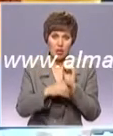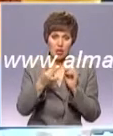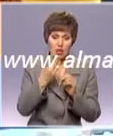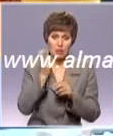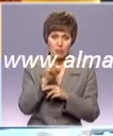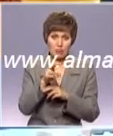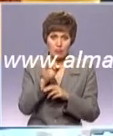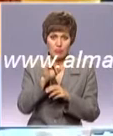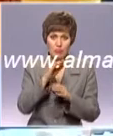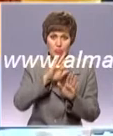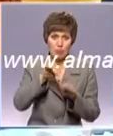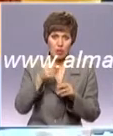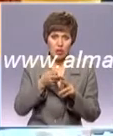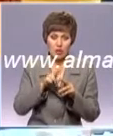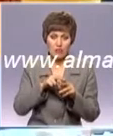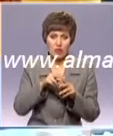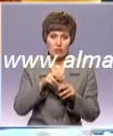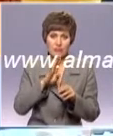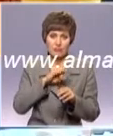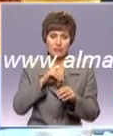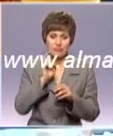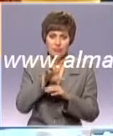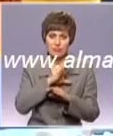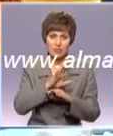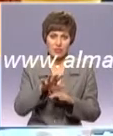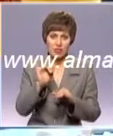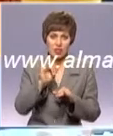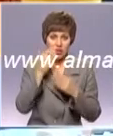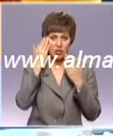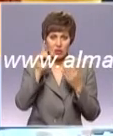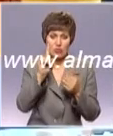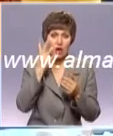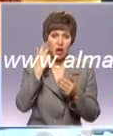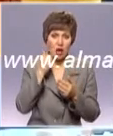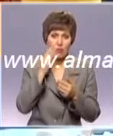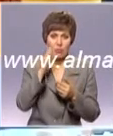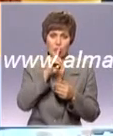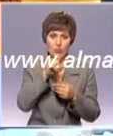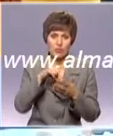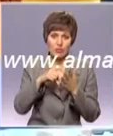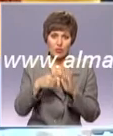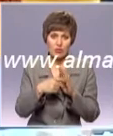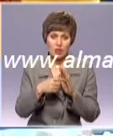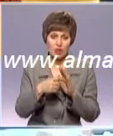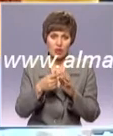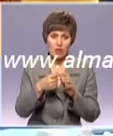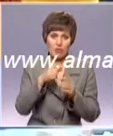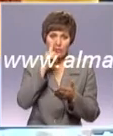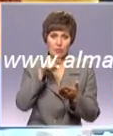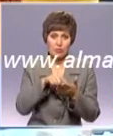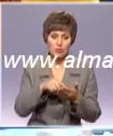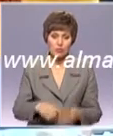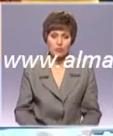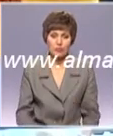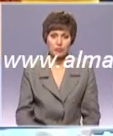и после этого больше не ходили. И не знаю, что, когда будет, не будет квартира. Очень вопрос заключает. Значит,